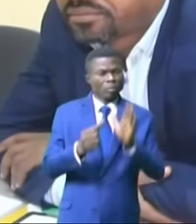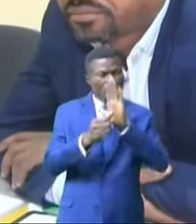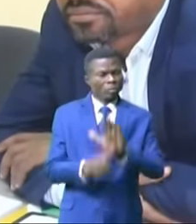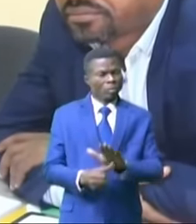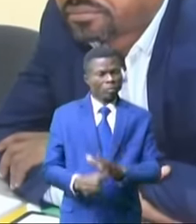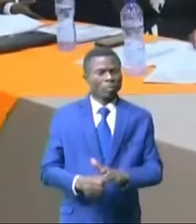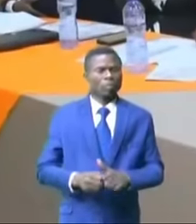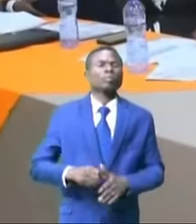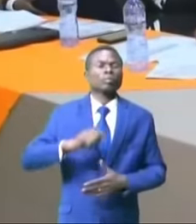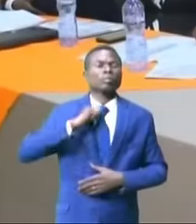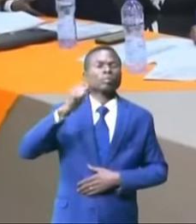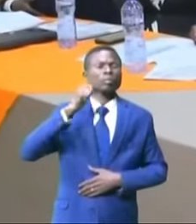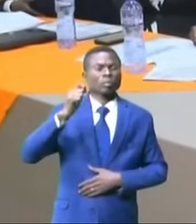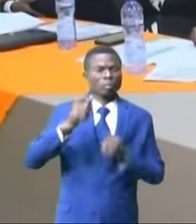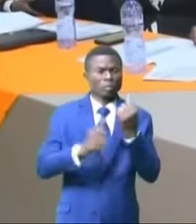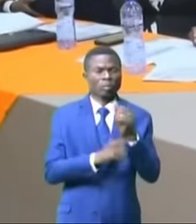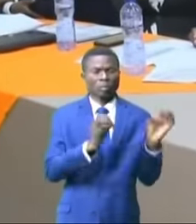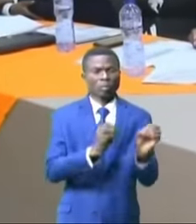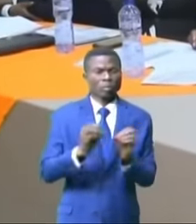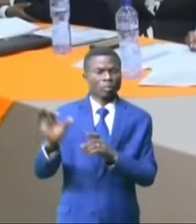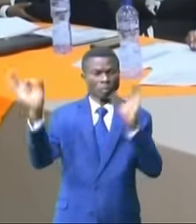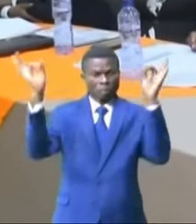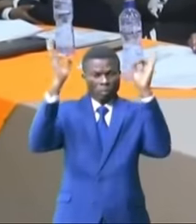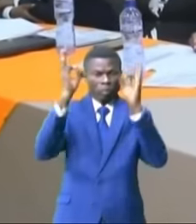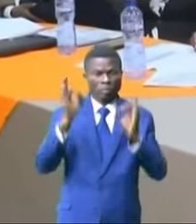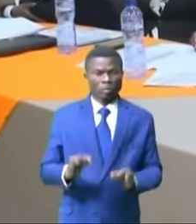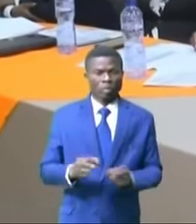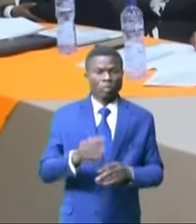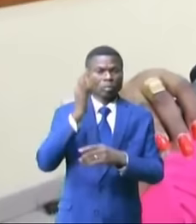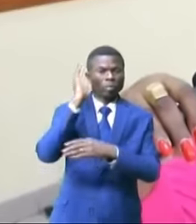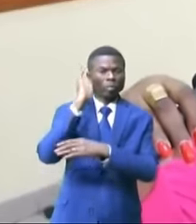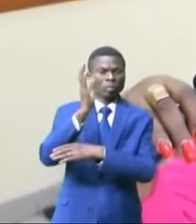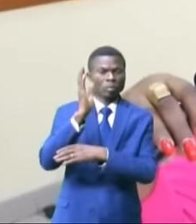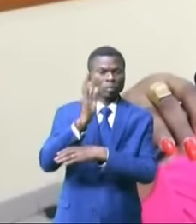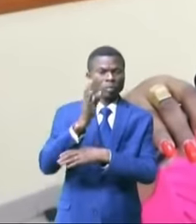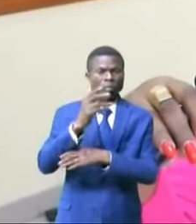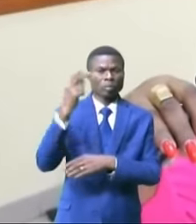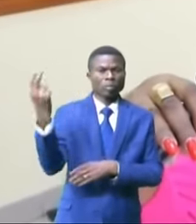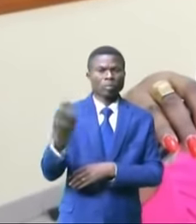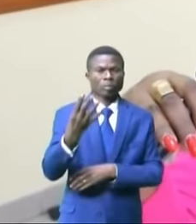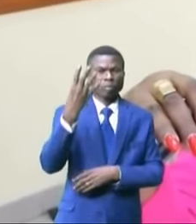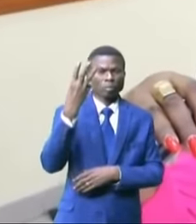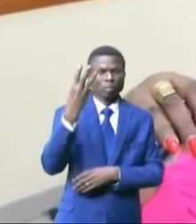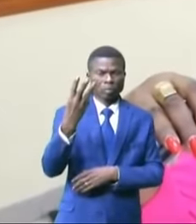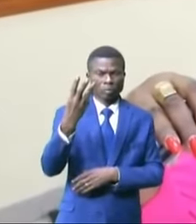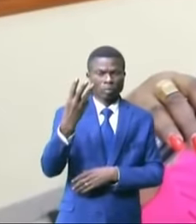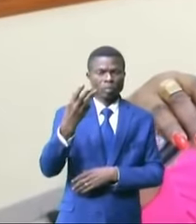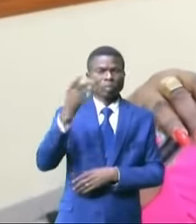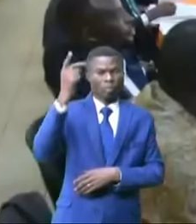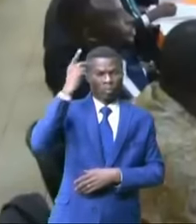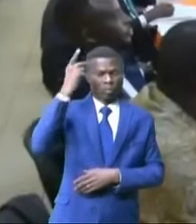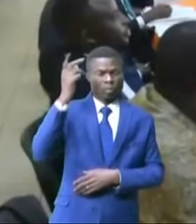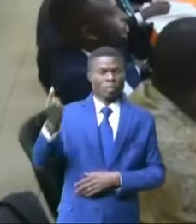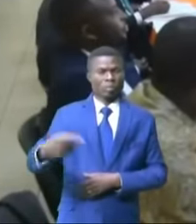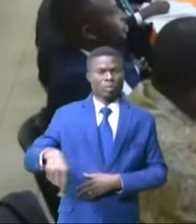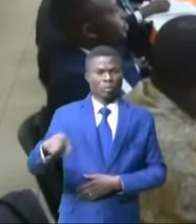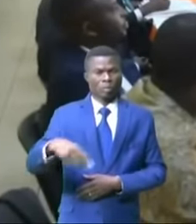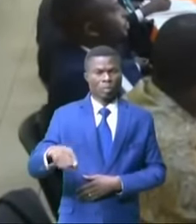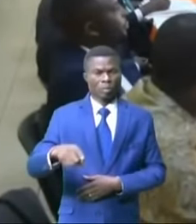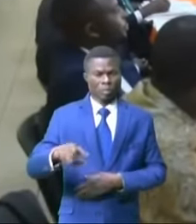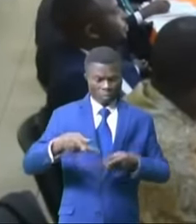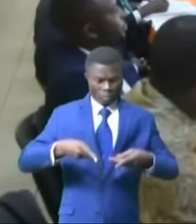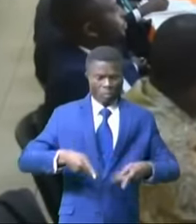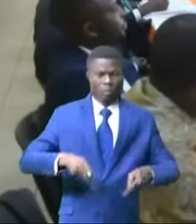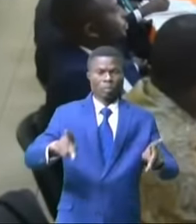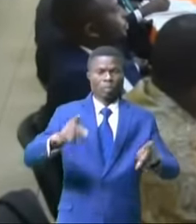au cœur d'un atelier organisé ce vendredi 24 novembre 2023 au Cercle Elaïs à Kinshasa Gombe, sous la